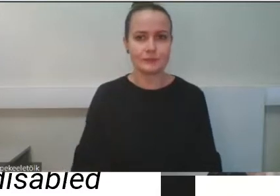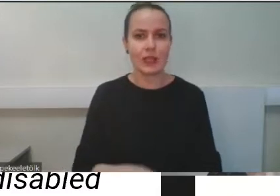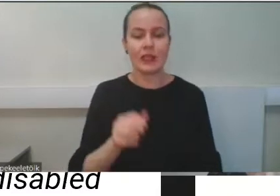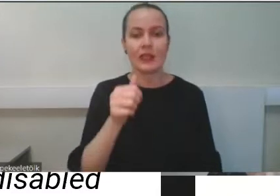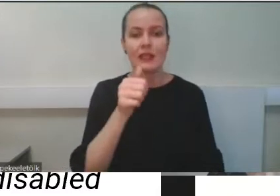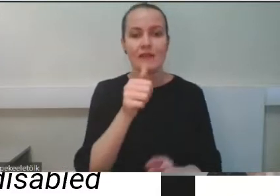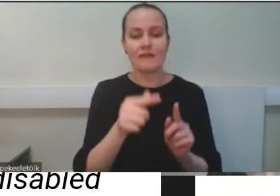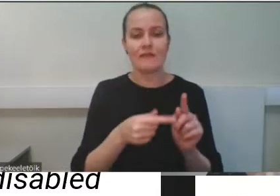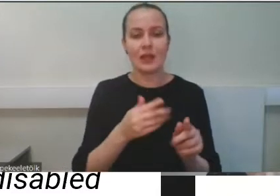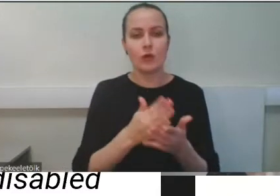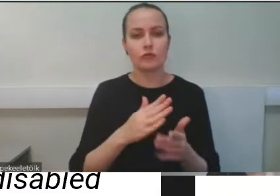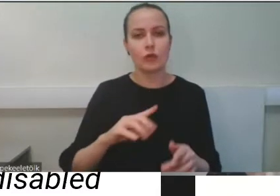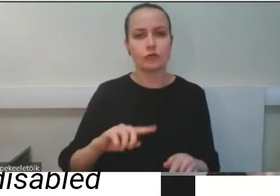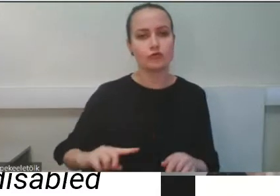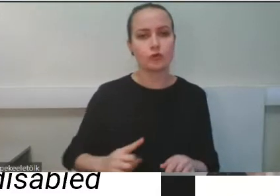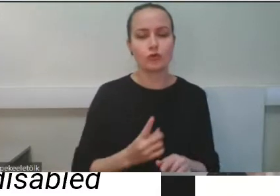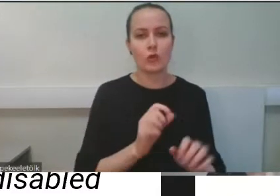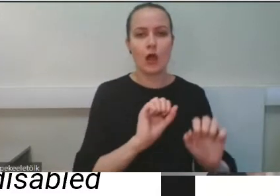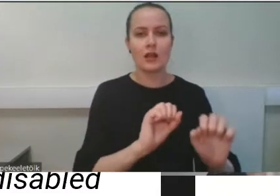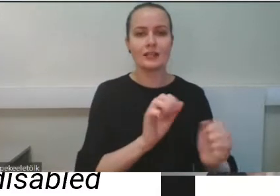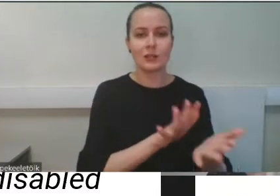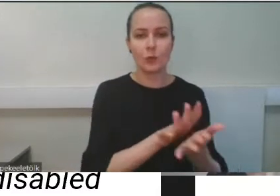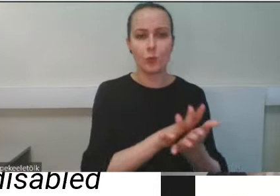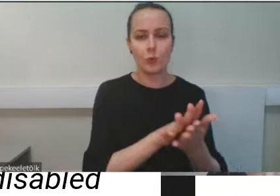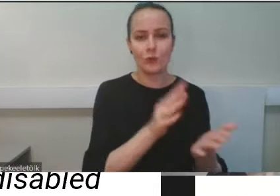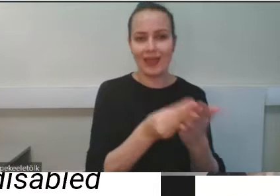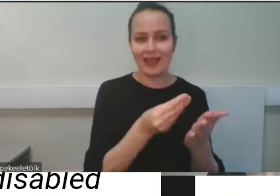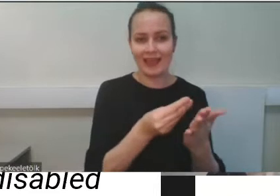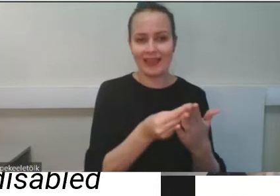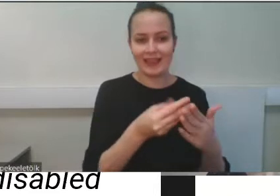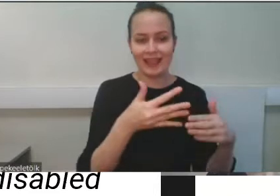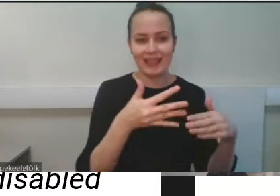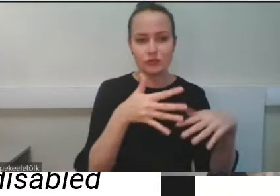siis kasutataksegi puuetega inimeste tööhõive mõõtmisel.